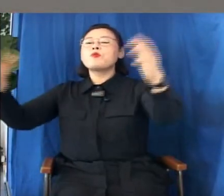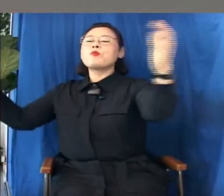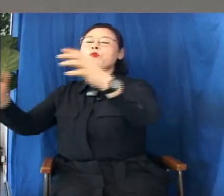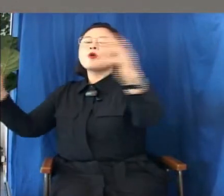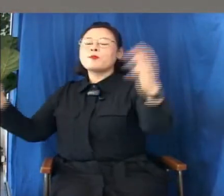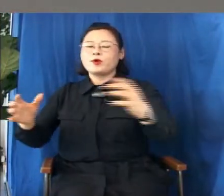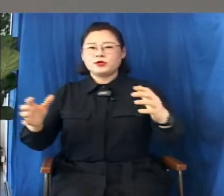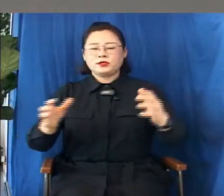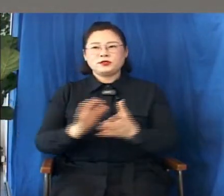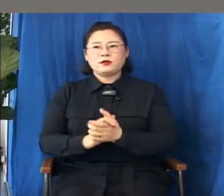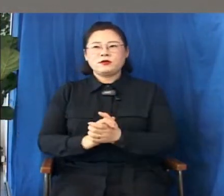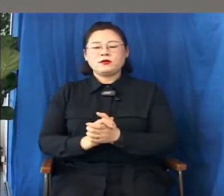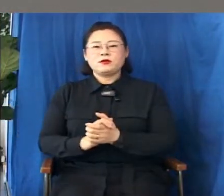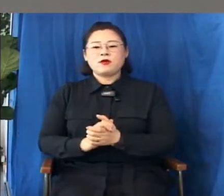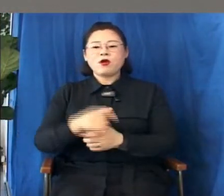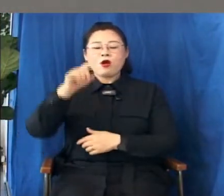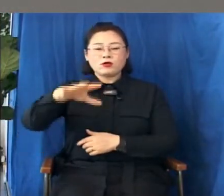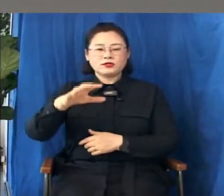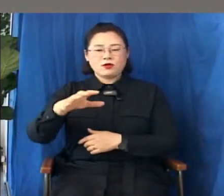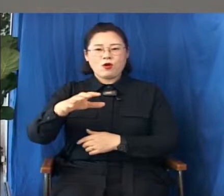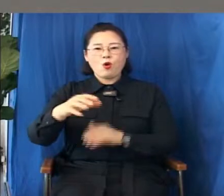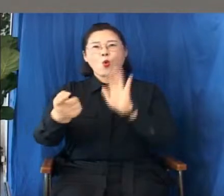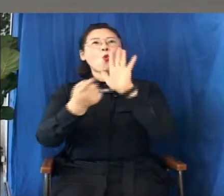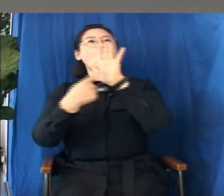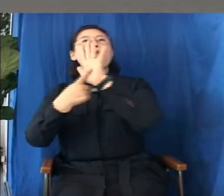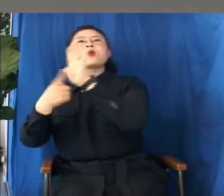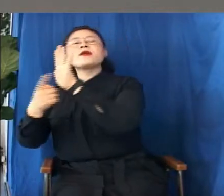믿는 자들을 다 제거하거나 가두거나